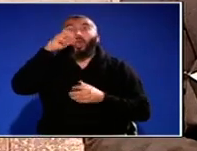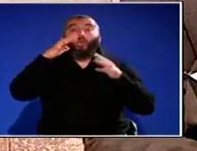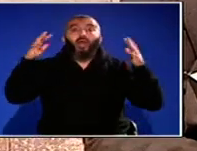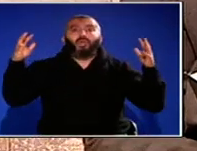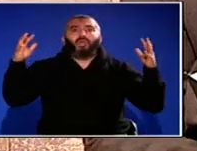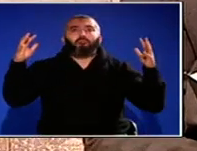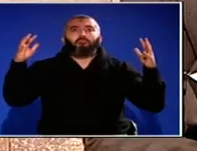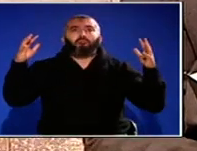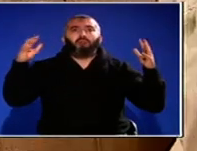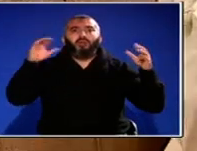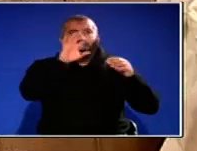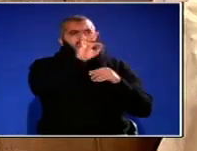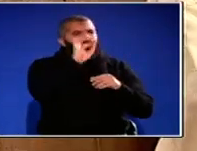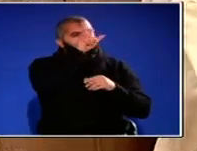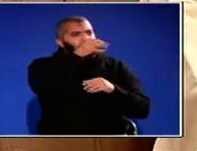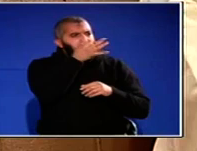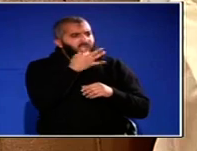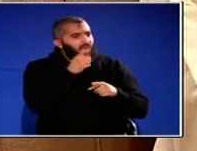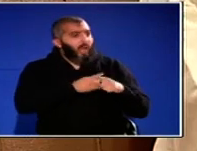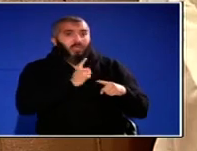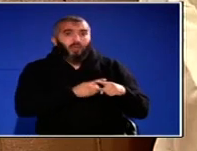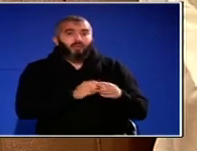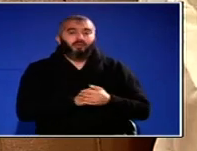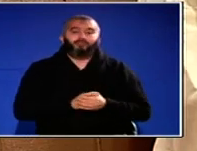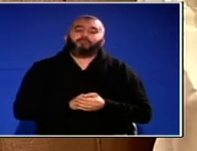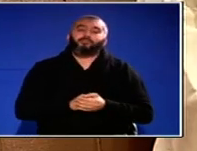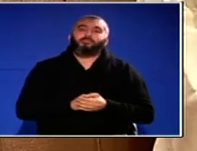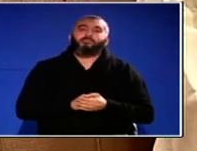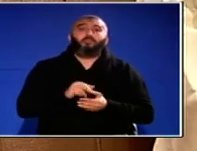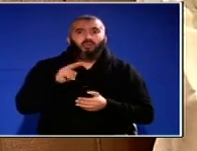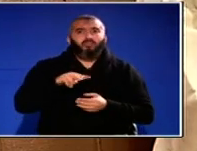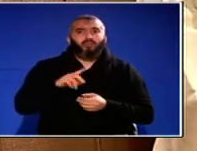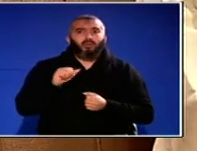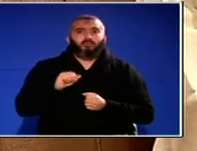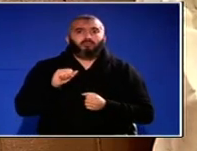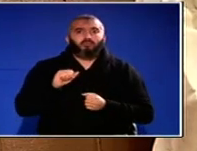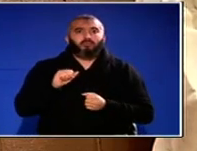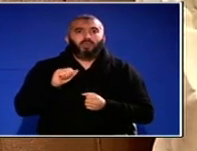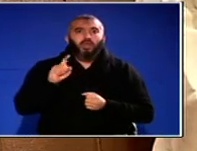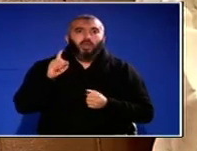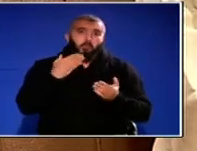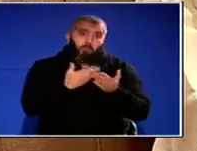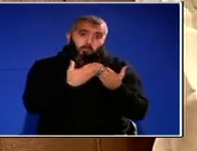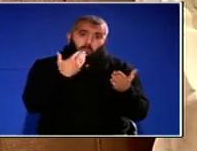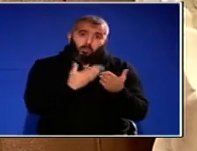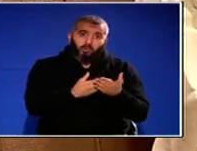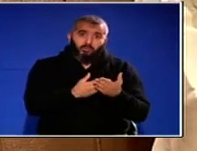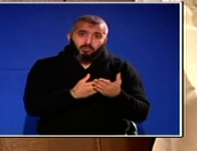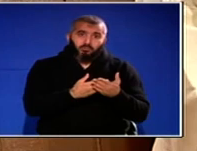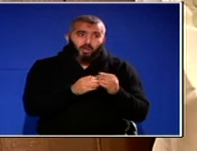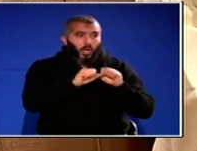هو لعله لم يرد نص هكذا ثابت في أننا نقول مباشرة بعد أن نقرأ القرآن